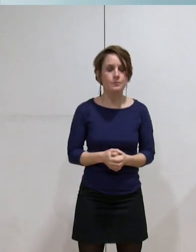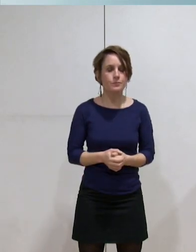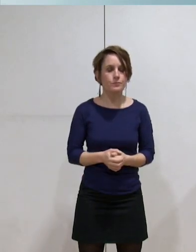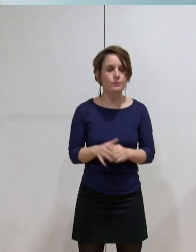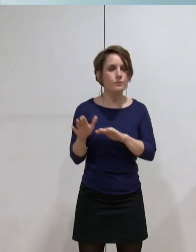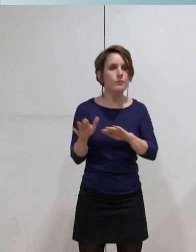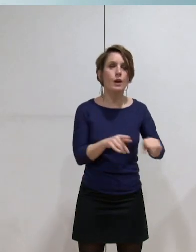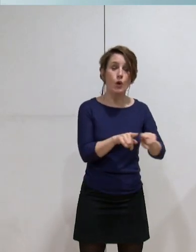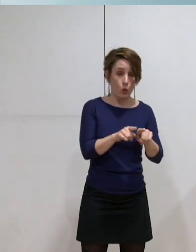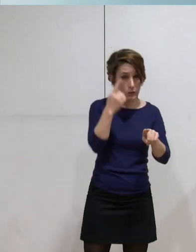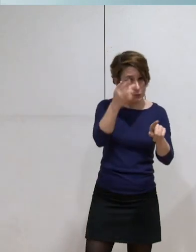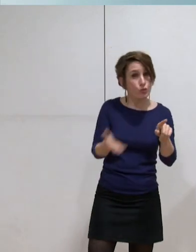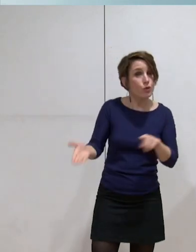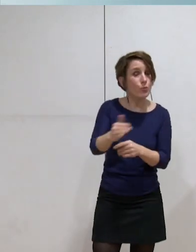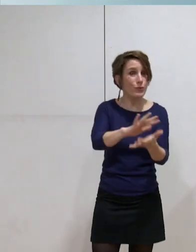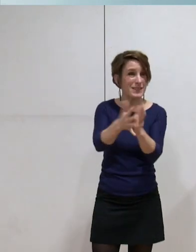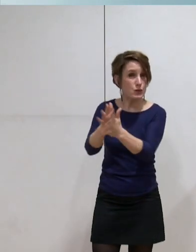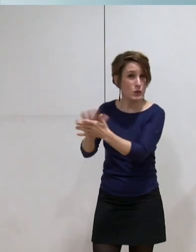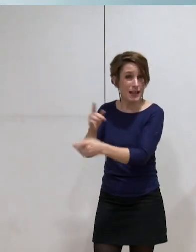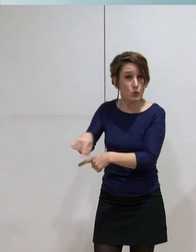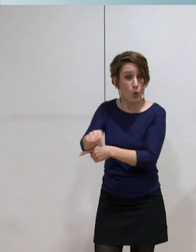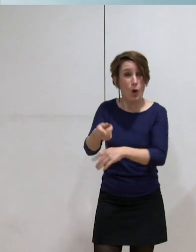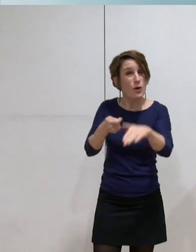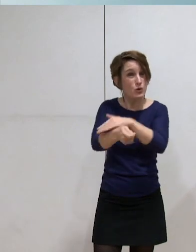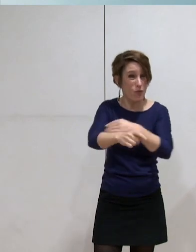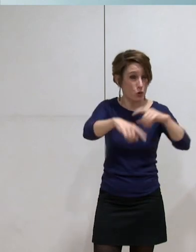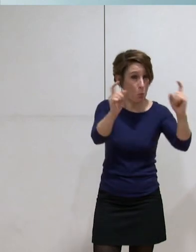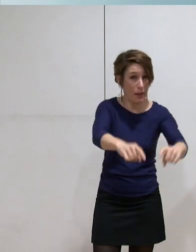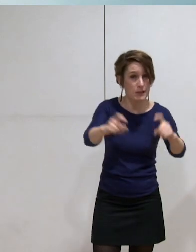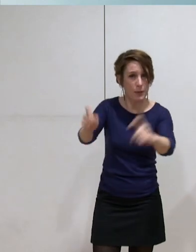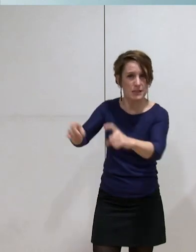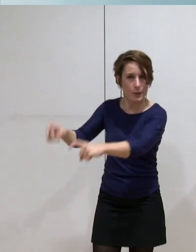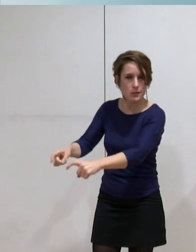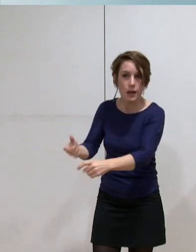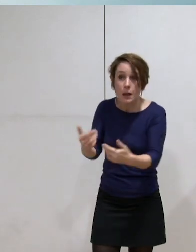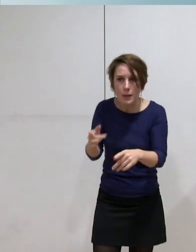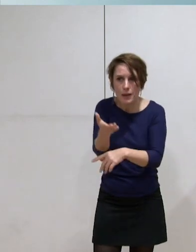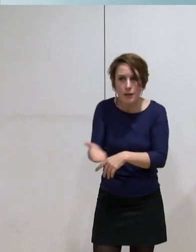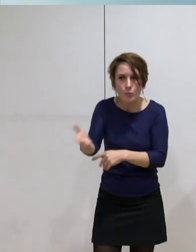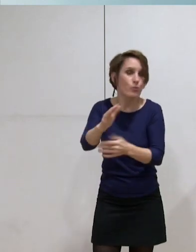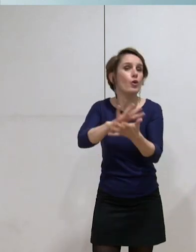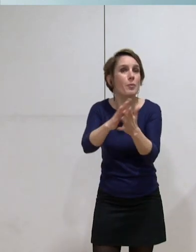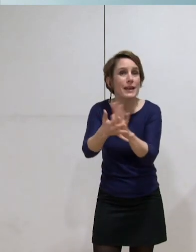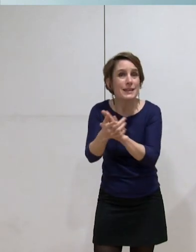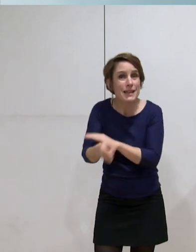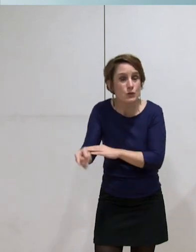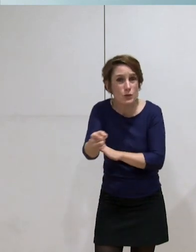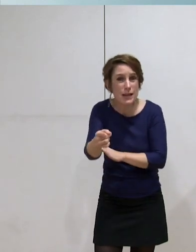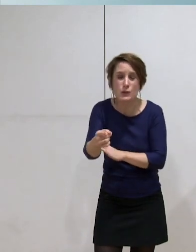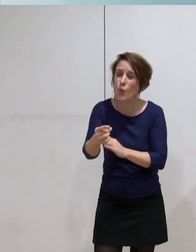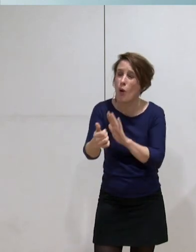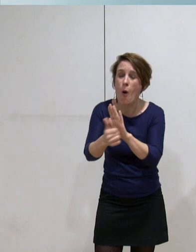le cas des associations dont les subventions sont baissées alors qu'elles constituent ces associations un des piliers